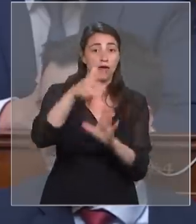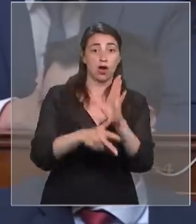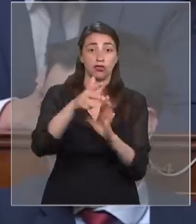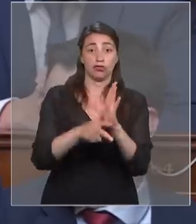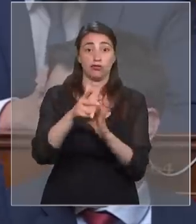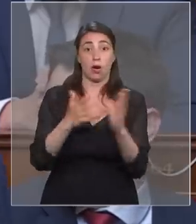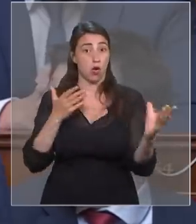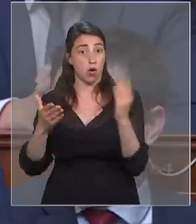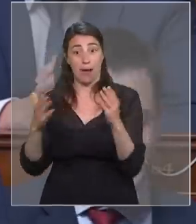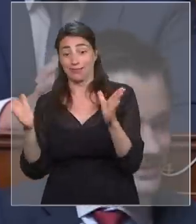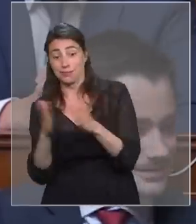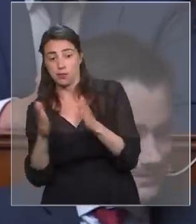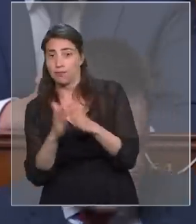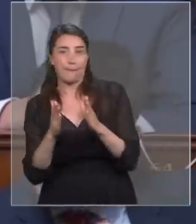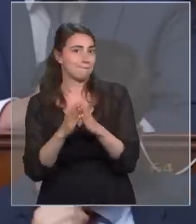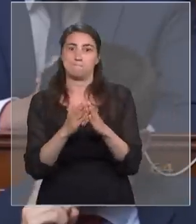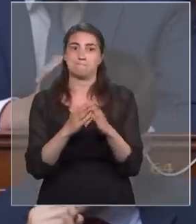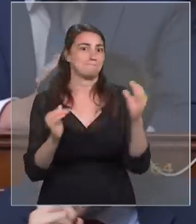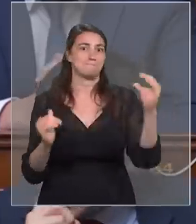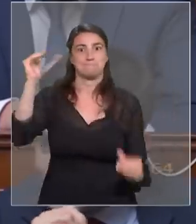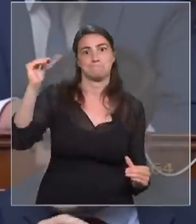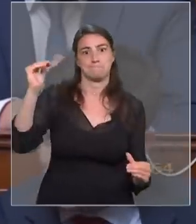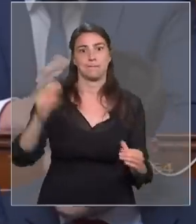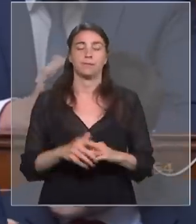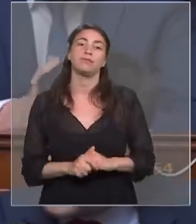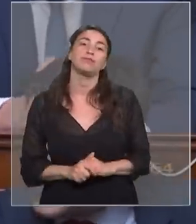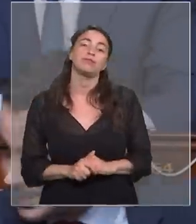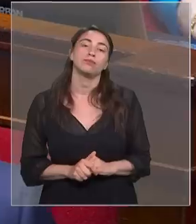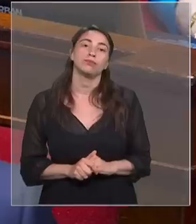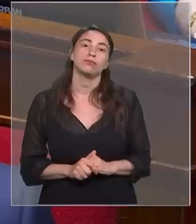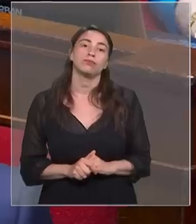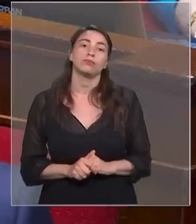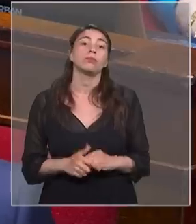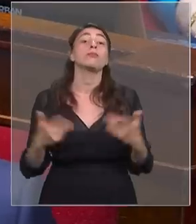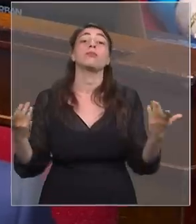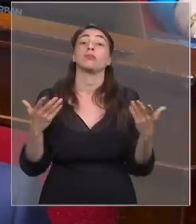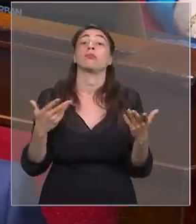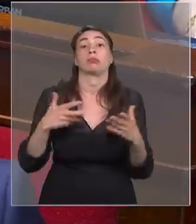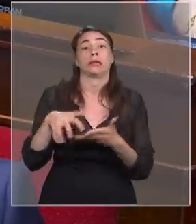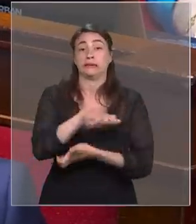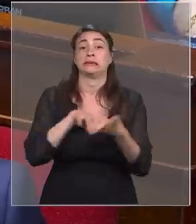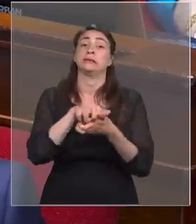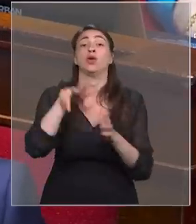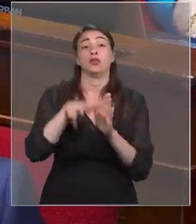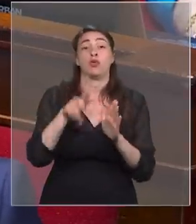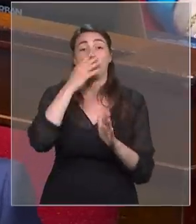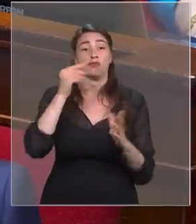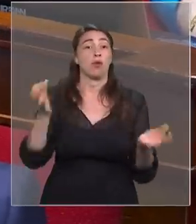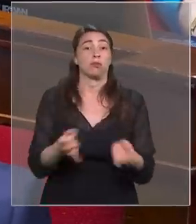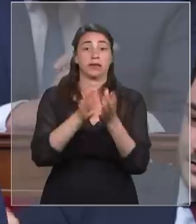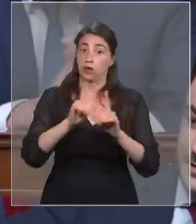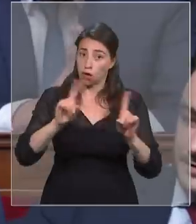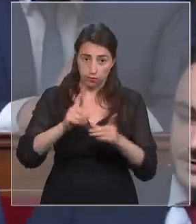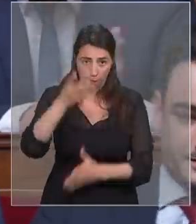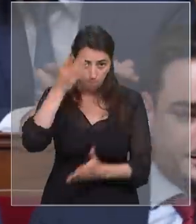des Français. Cette crise touche avant tout les Français les plus modestes. Contrairement à vos affirmations, cette crise du logement n'est pas conjoncturelle, mais bien le résultat de l'absence d'une